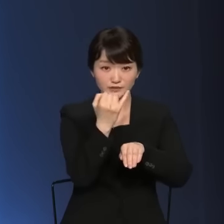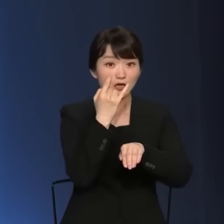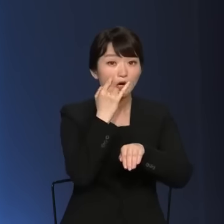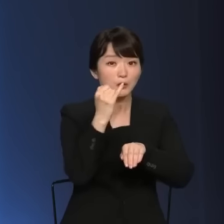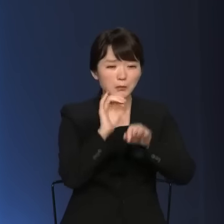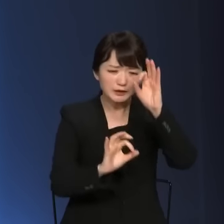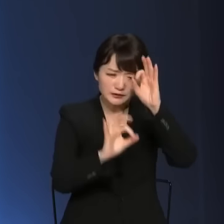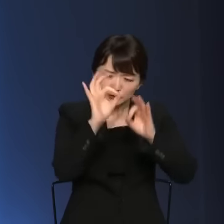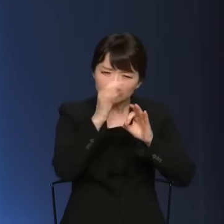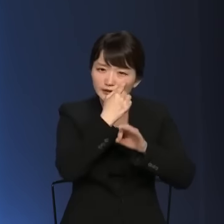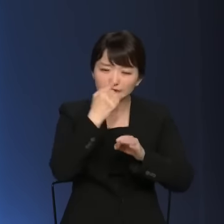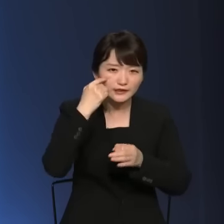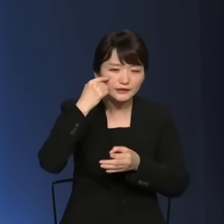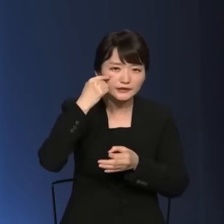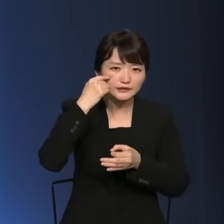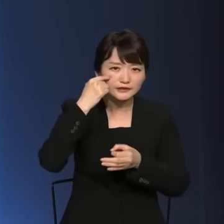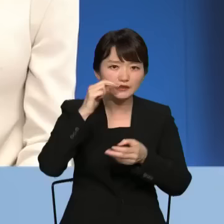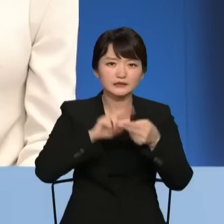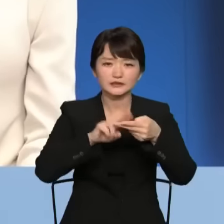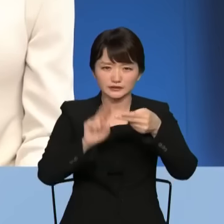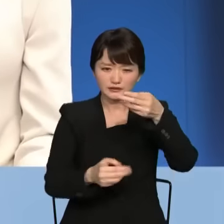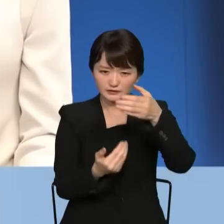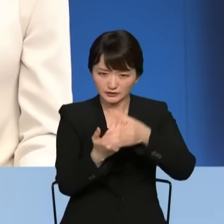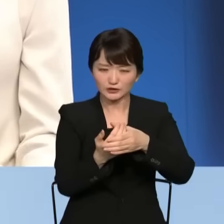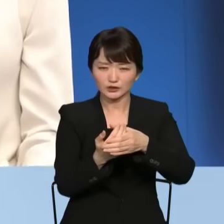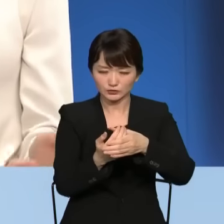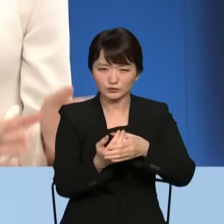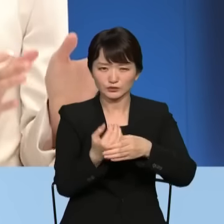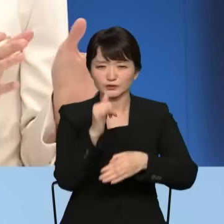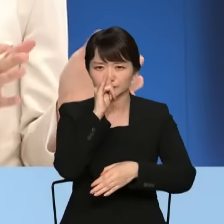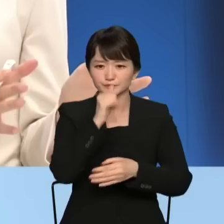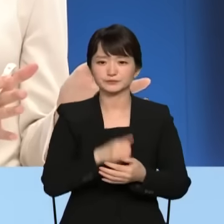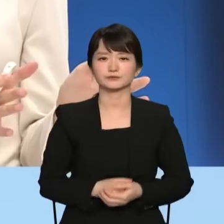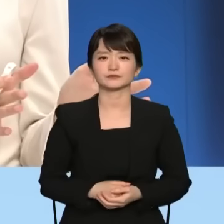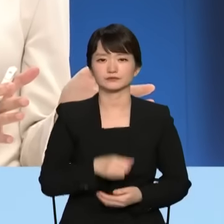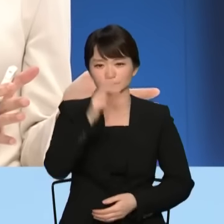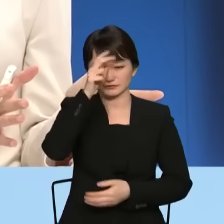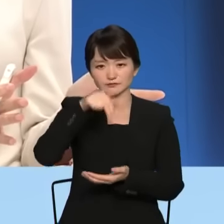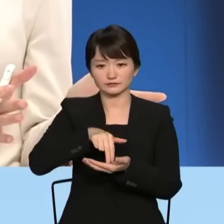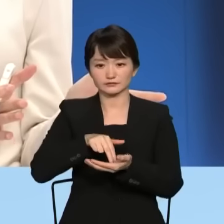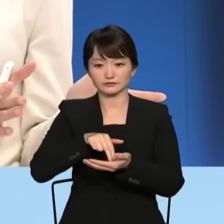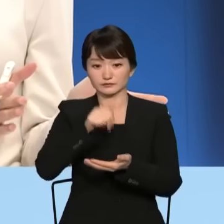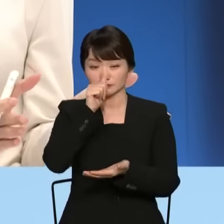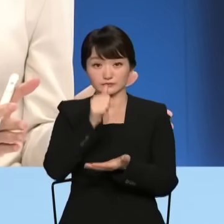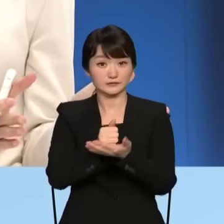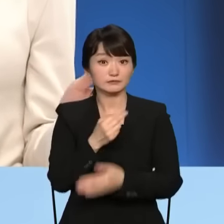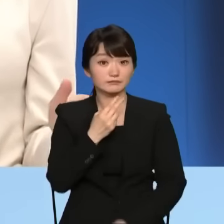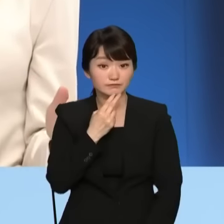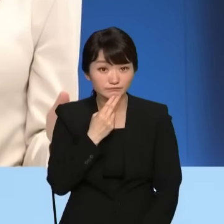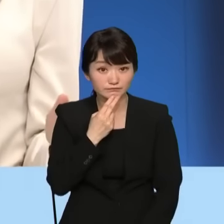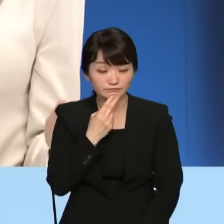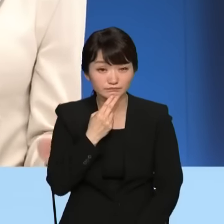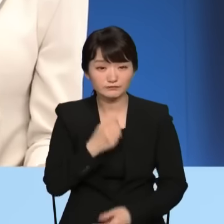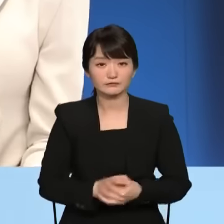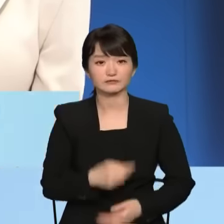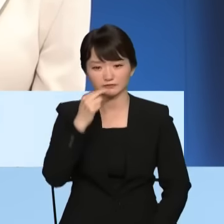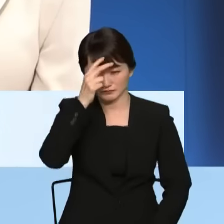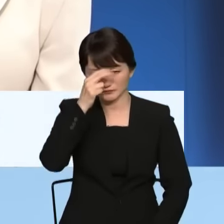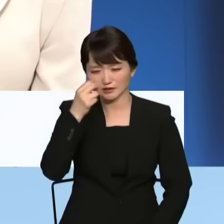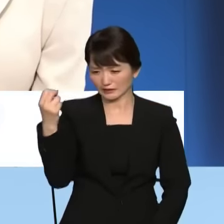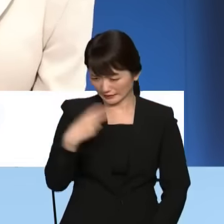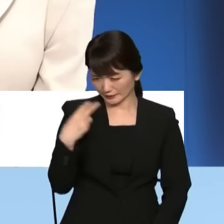밝히는 형사 사건도 같이 진행 중인데 경찰이 혐이 없음 결론을 내렸고 근데 이제 검찰이 다시